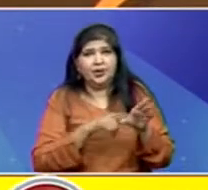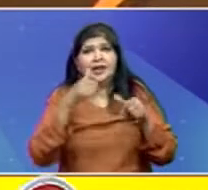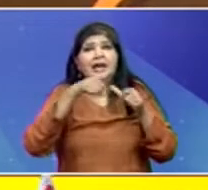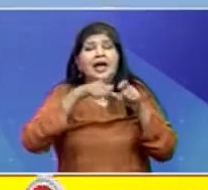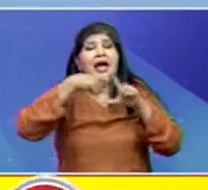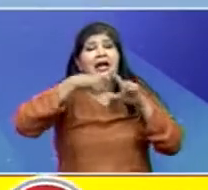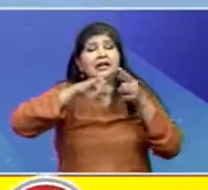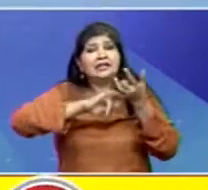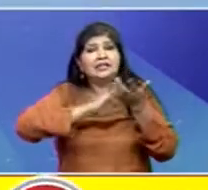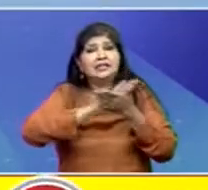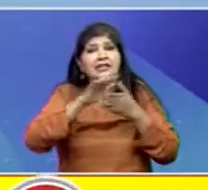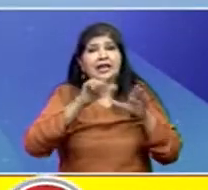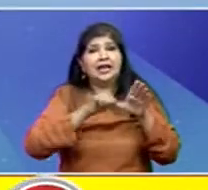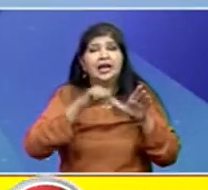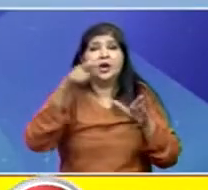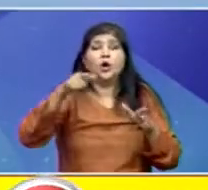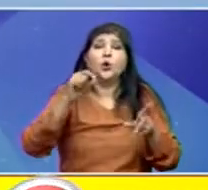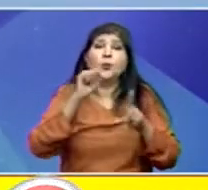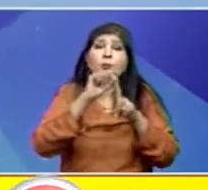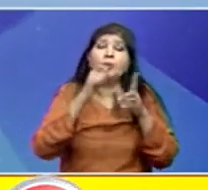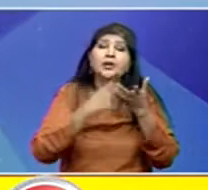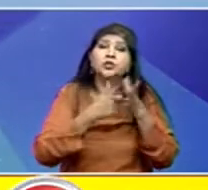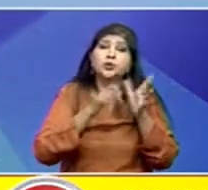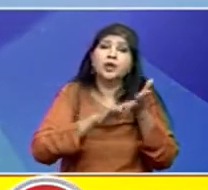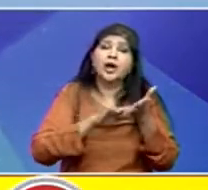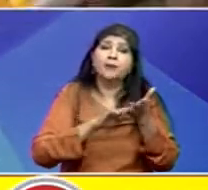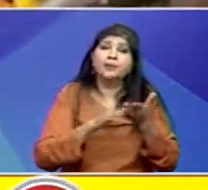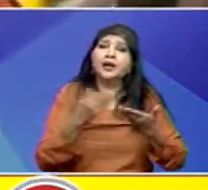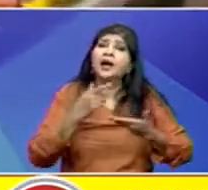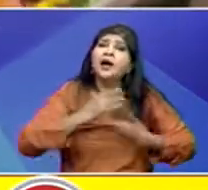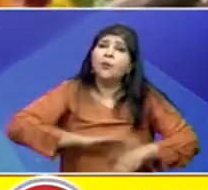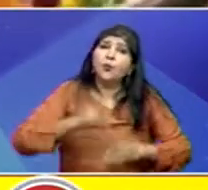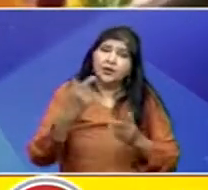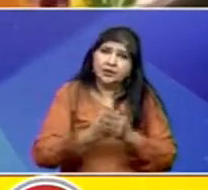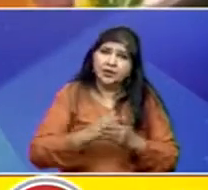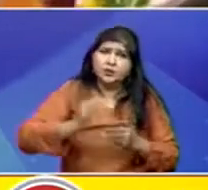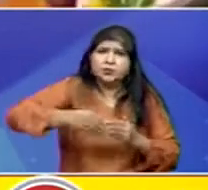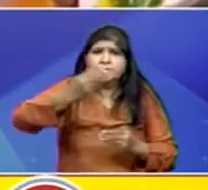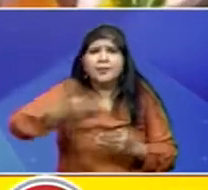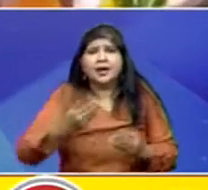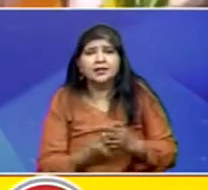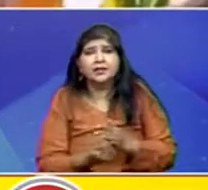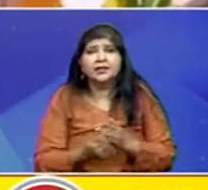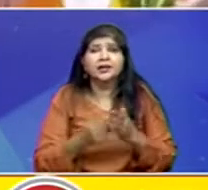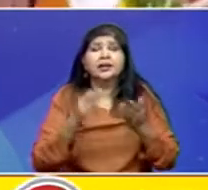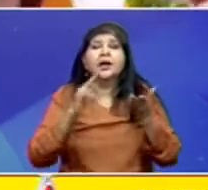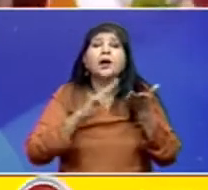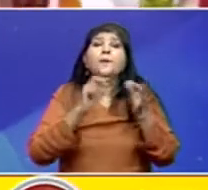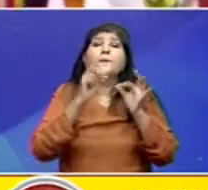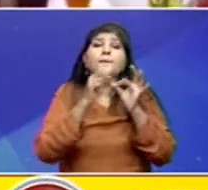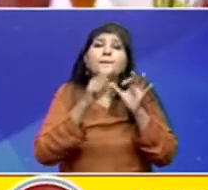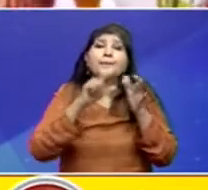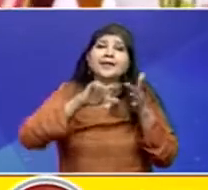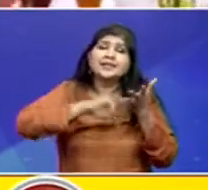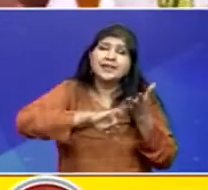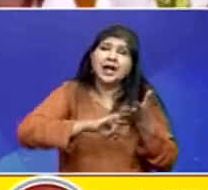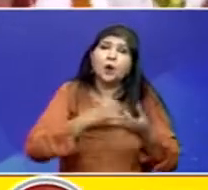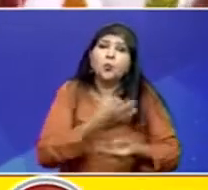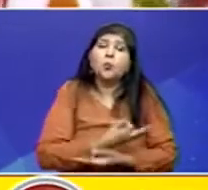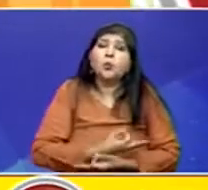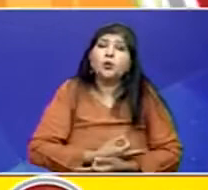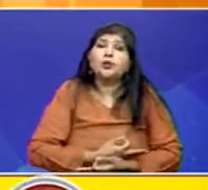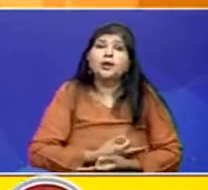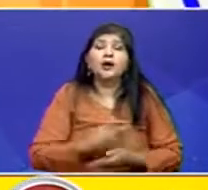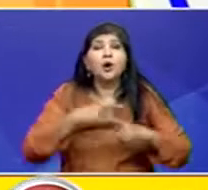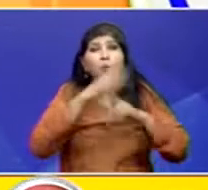तुरुतिया और भगवान परशुनाम की जहनती भी बनाई जाएगी, कुछ दिन बाद ही वैशाक बुद्धपुर्णिमा का पर्वी भी आएगा,